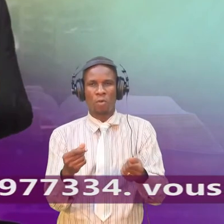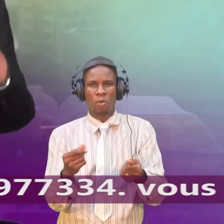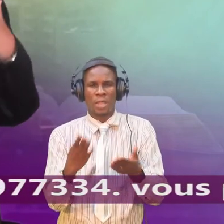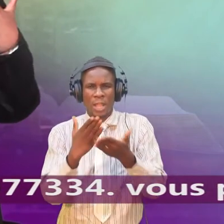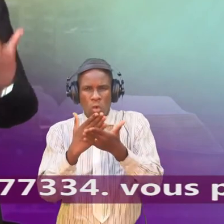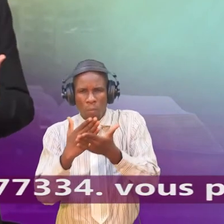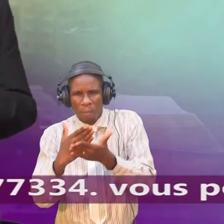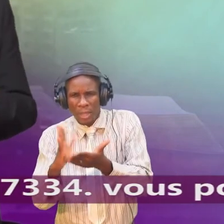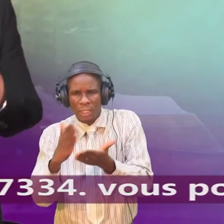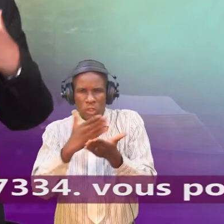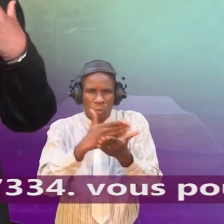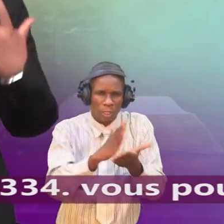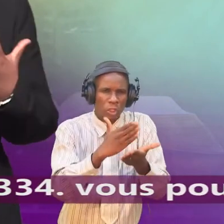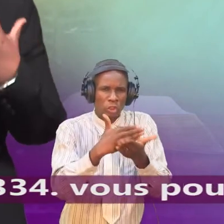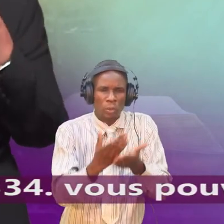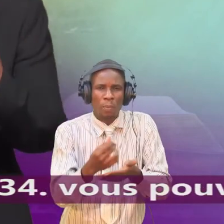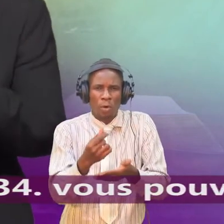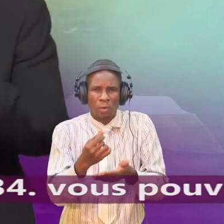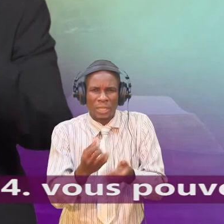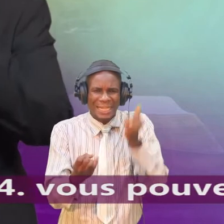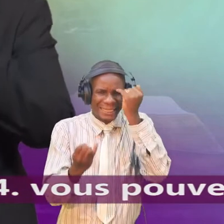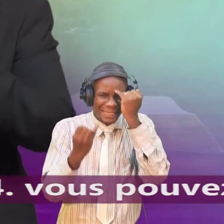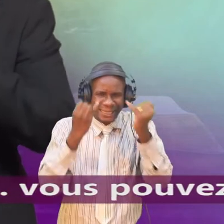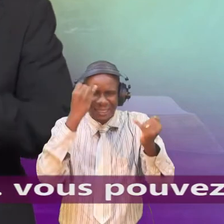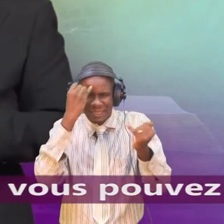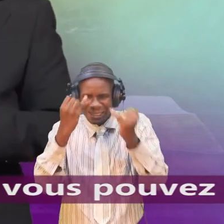Najua mambo ya kutunza fedha